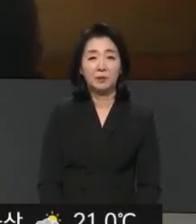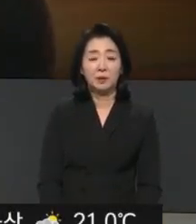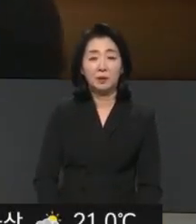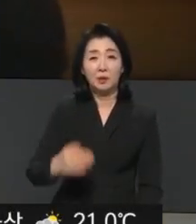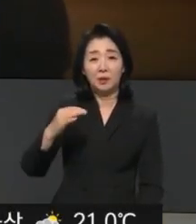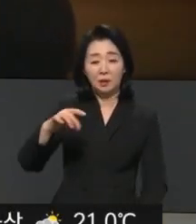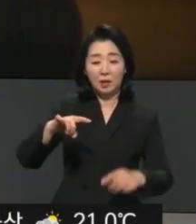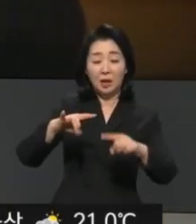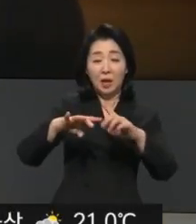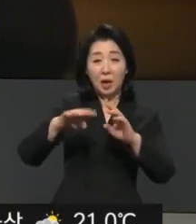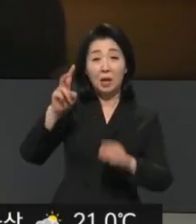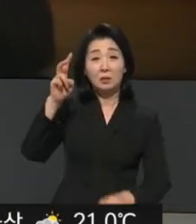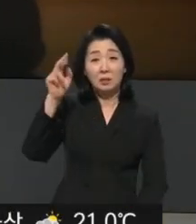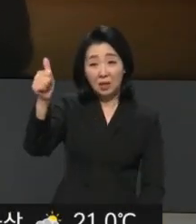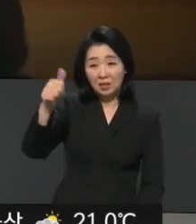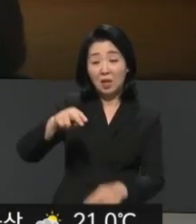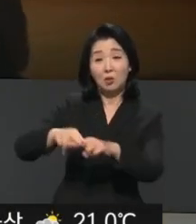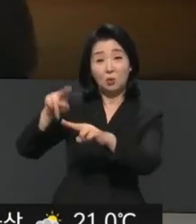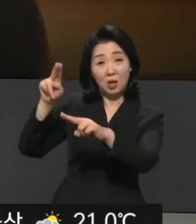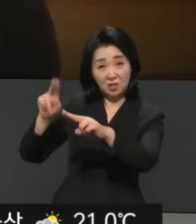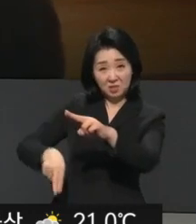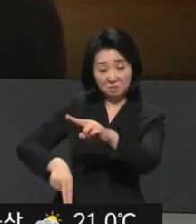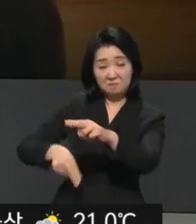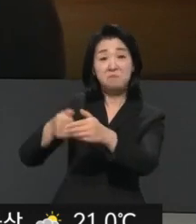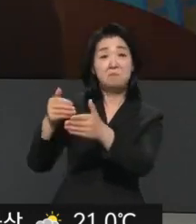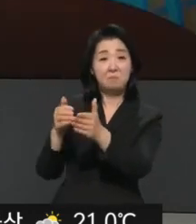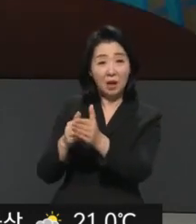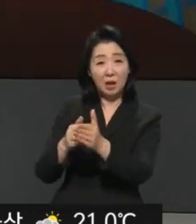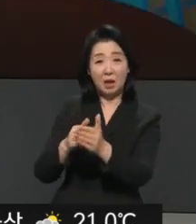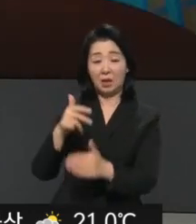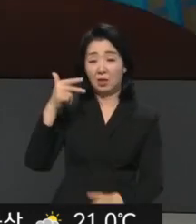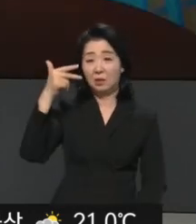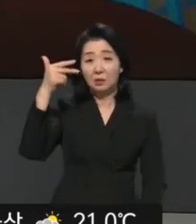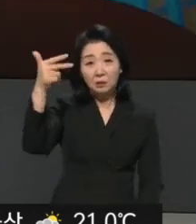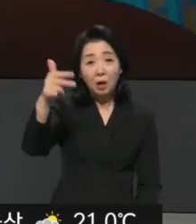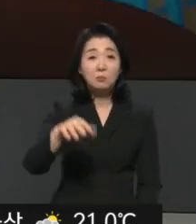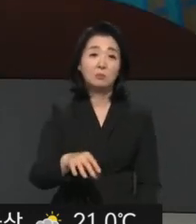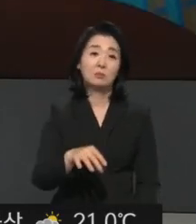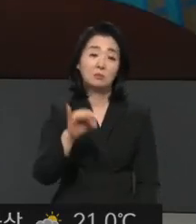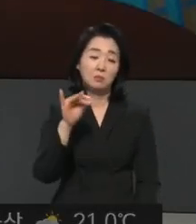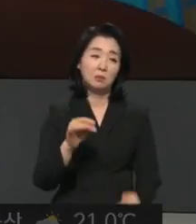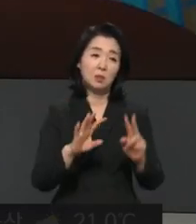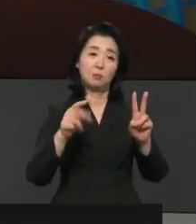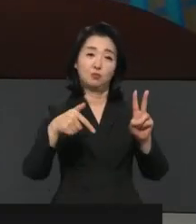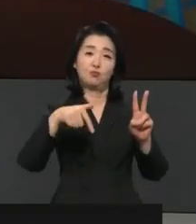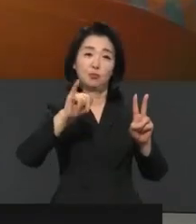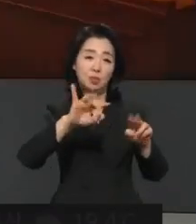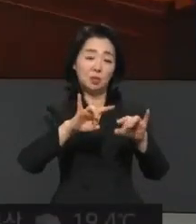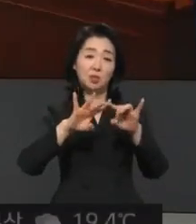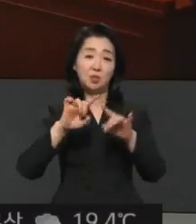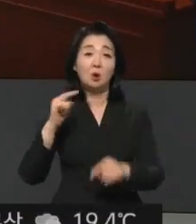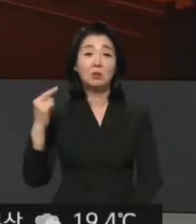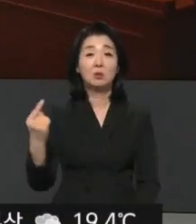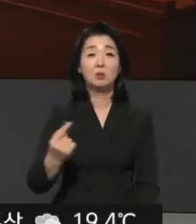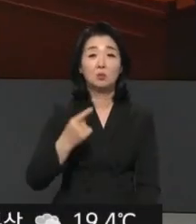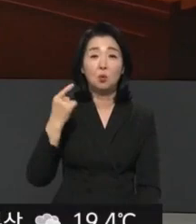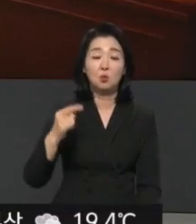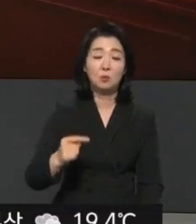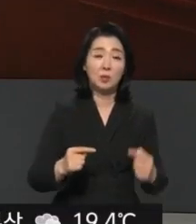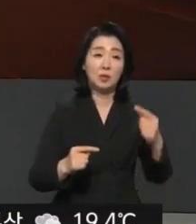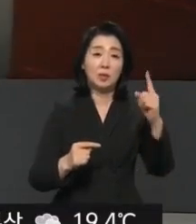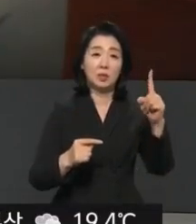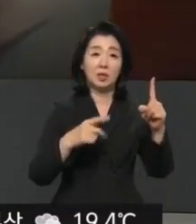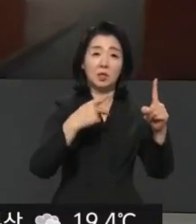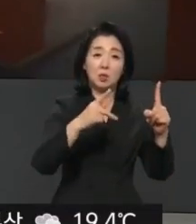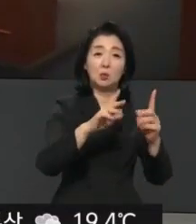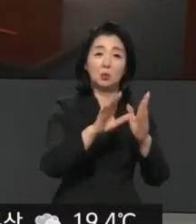퇴진이라는 소기의 목적을 달성한 여당이 다음 주 초 2분기 전기요금을 1kW당 7원에서 10원 정도 올리는데